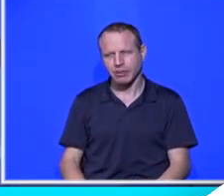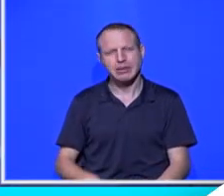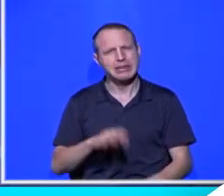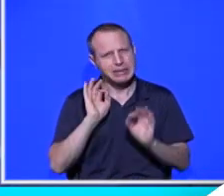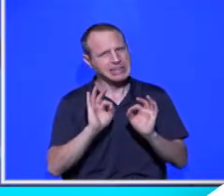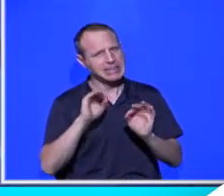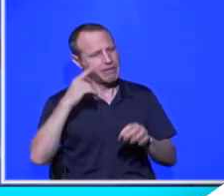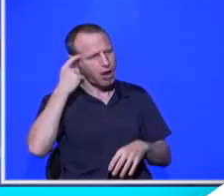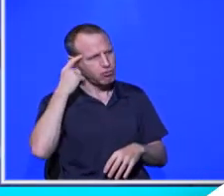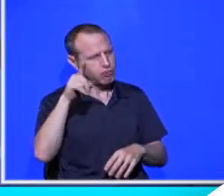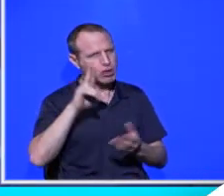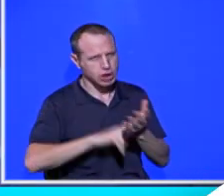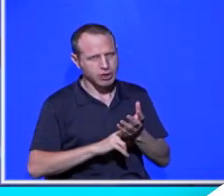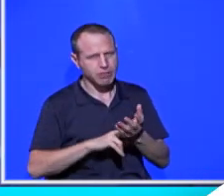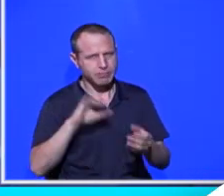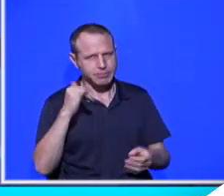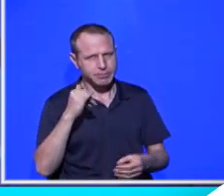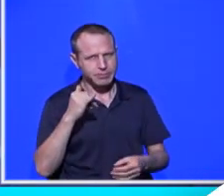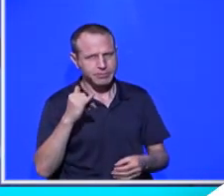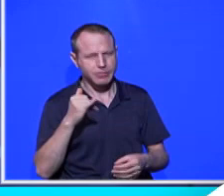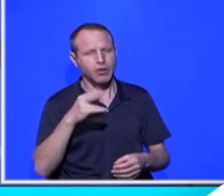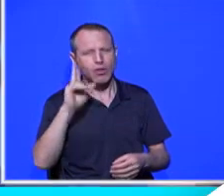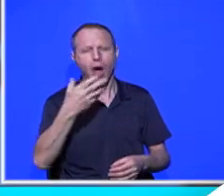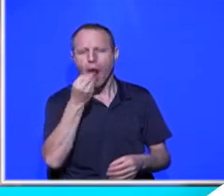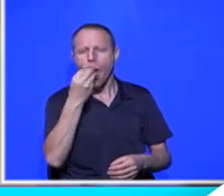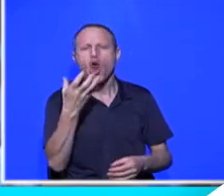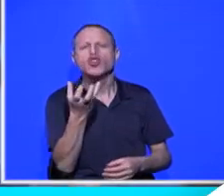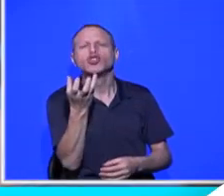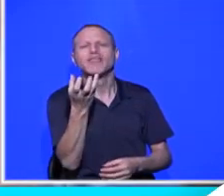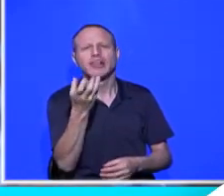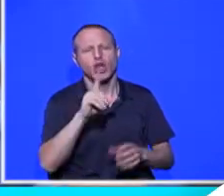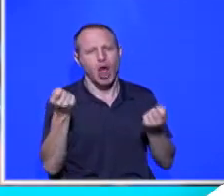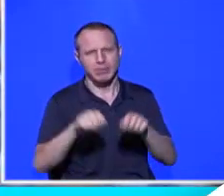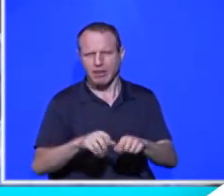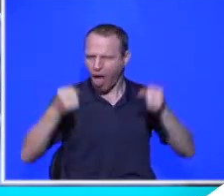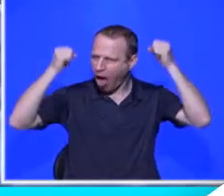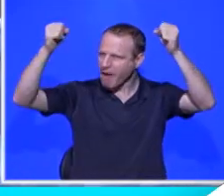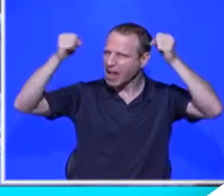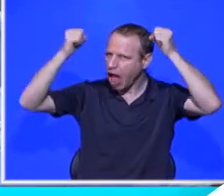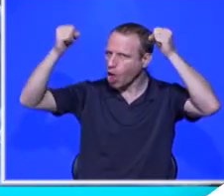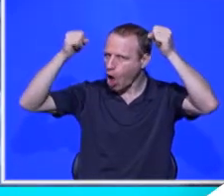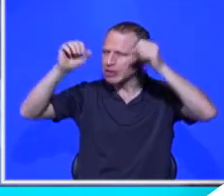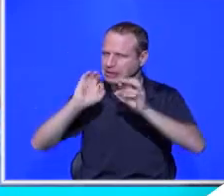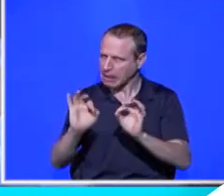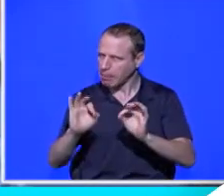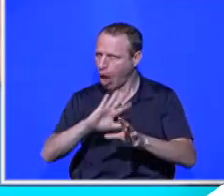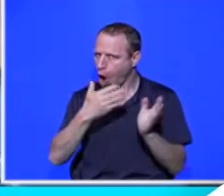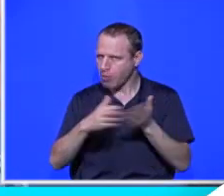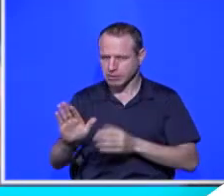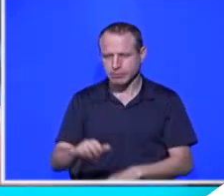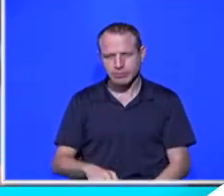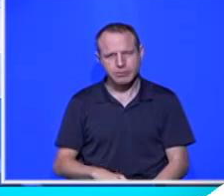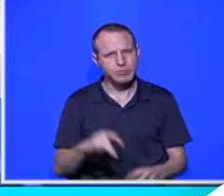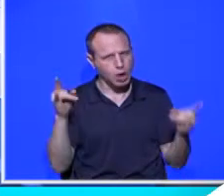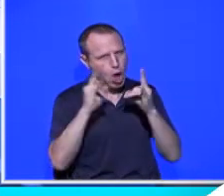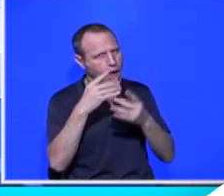סביר להניח שאת צודקת, כן, כן, נוכל לאכול סופגניות, לא בסגר. וההפגנות סבבה, והכל בסדר, כאילו בינתיים. כן, כן,